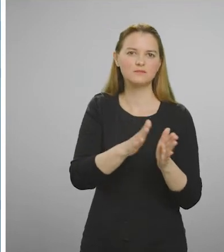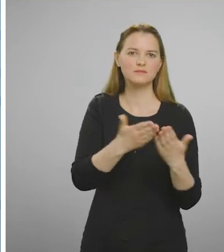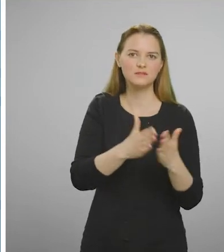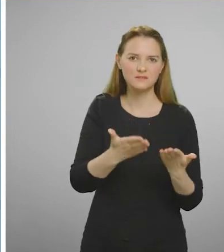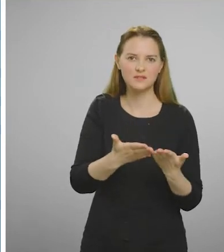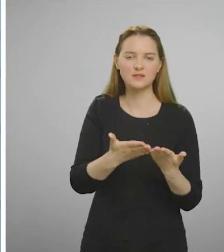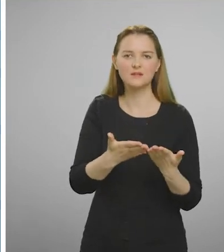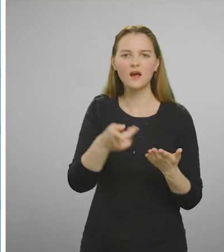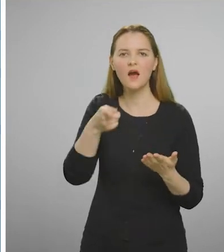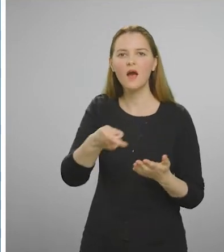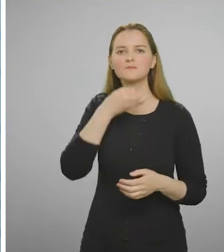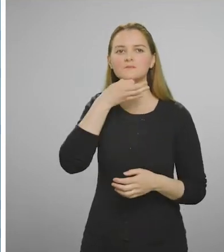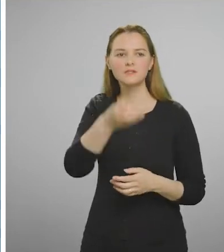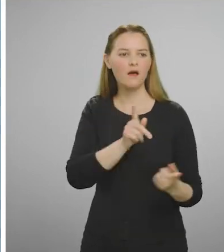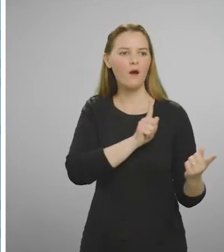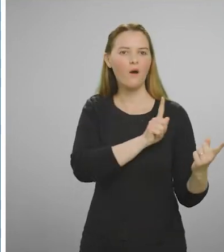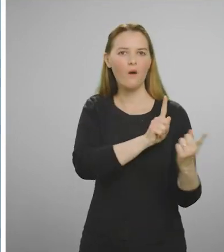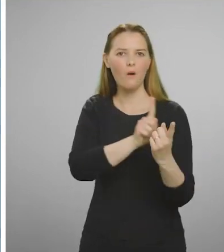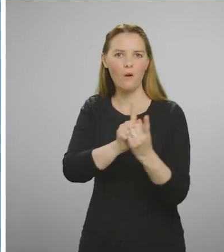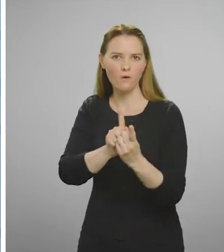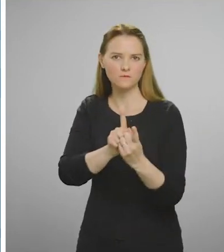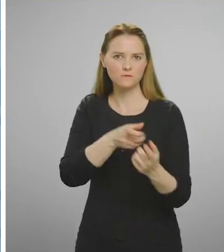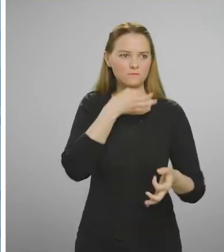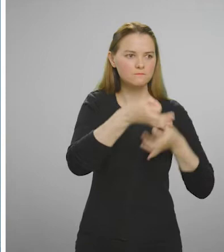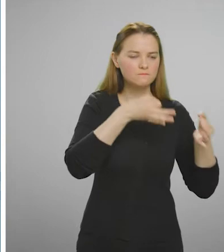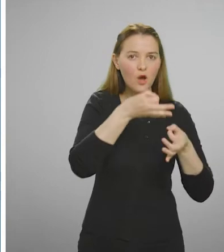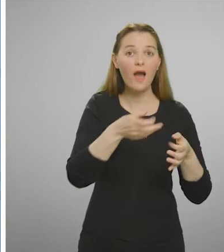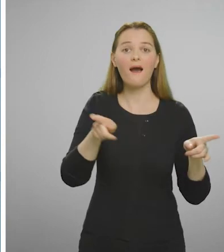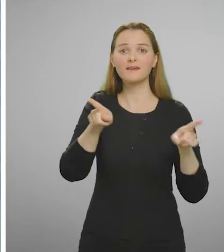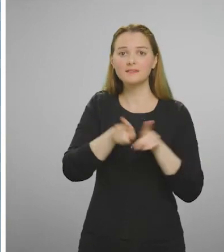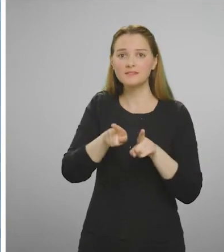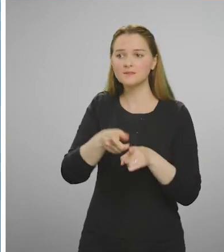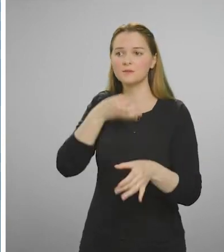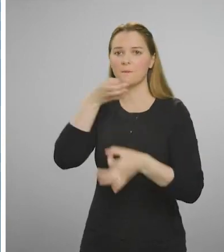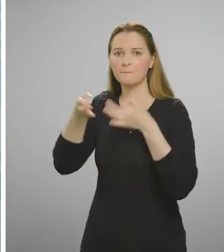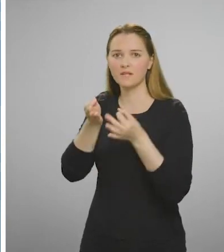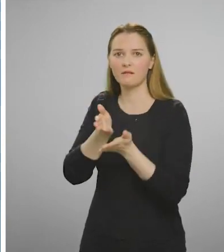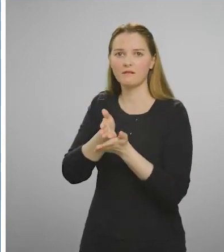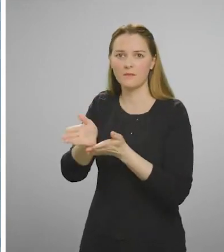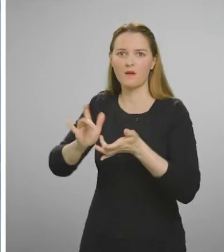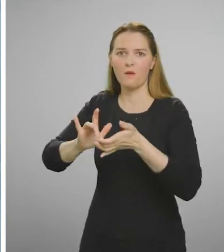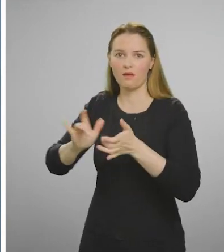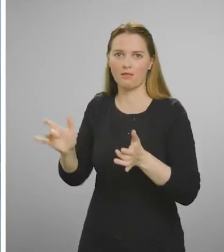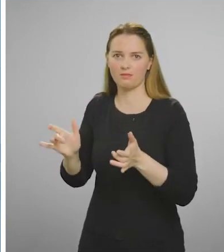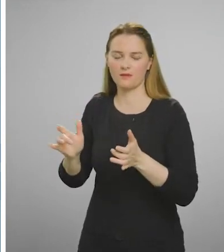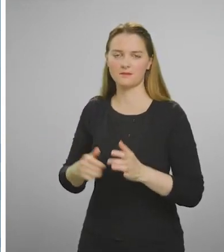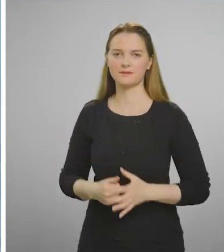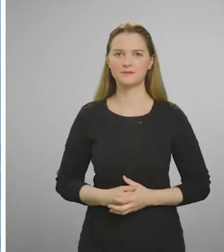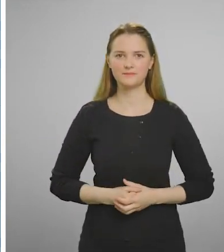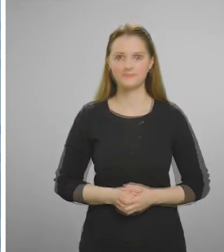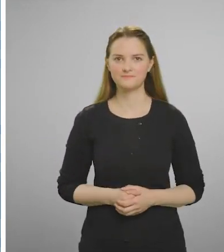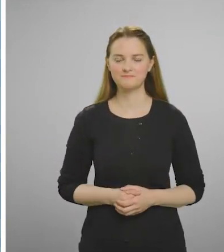u anketi koja je napravljena osobno na ukupnoj populaciji hrvatskih građana i anketi koja je napravljena među korisnicima